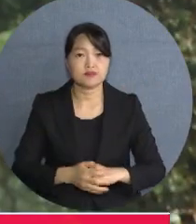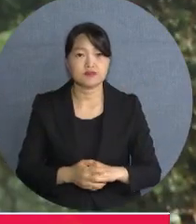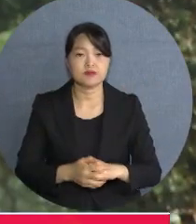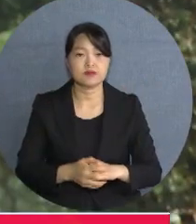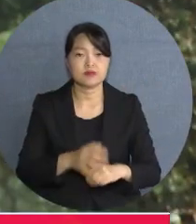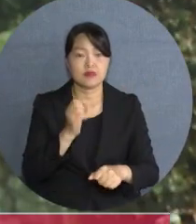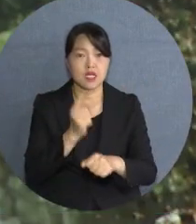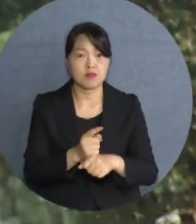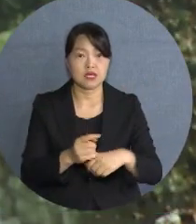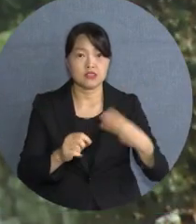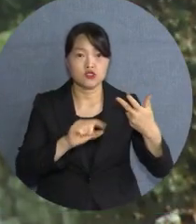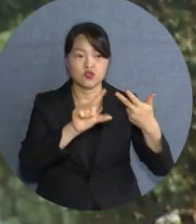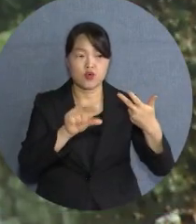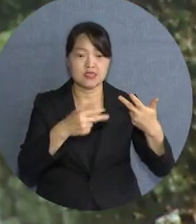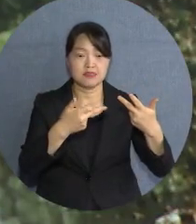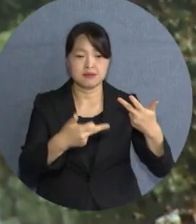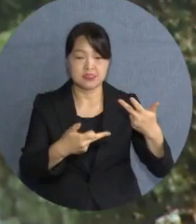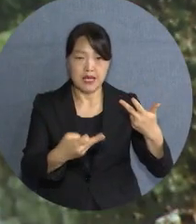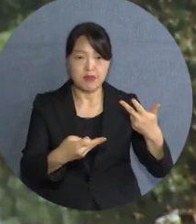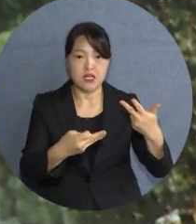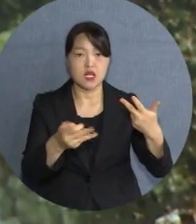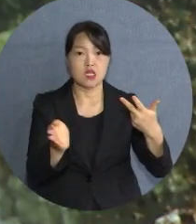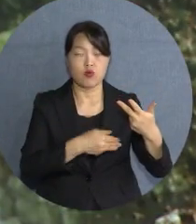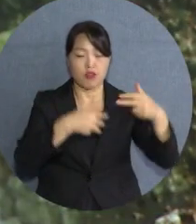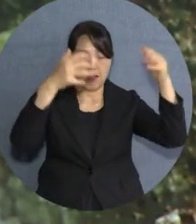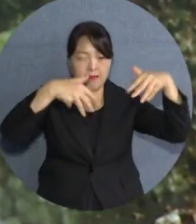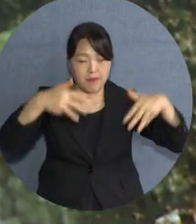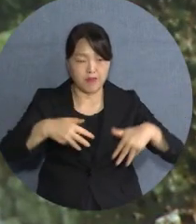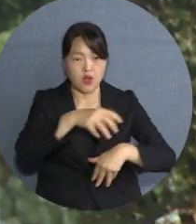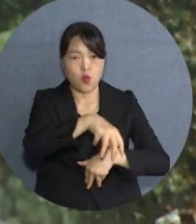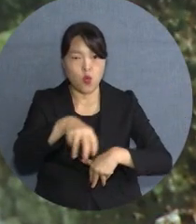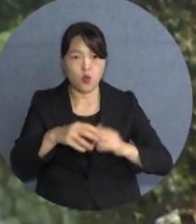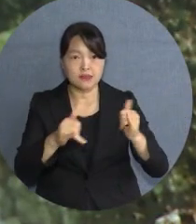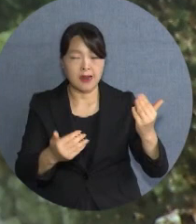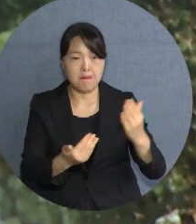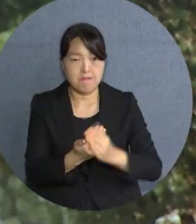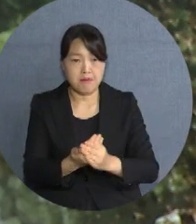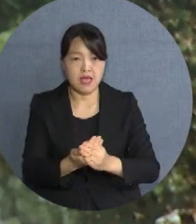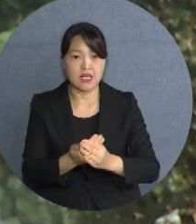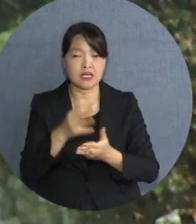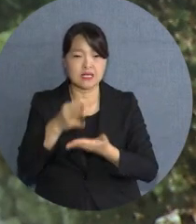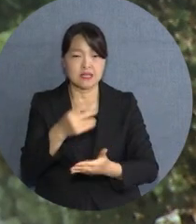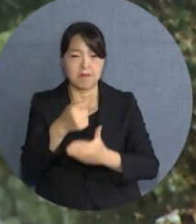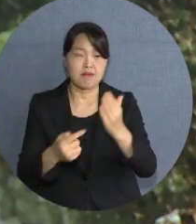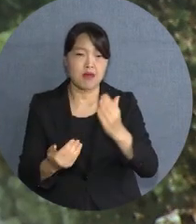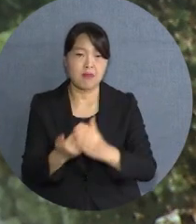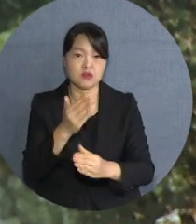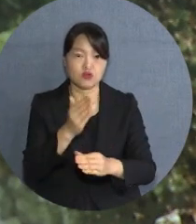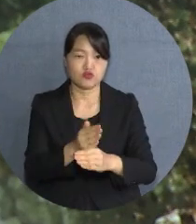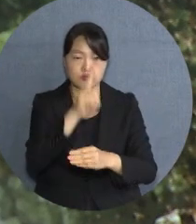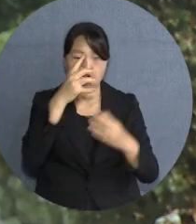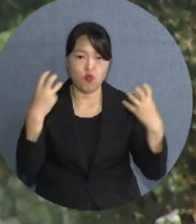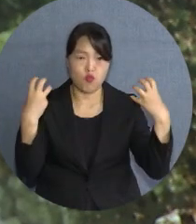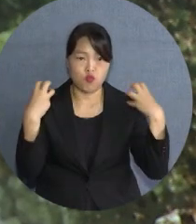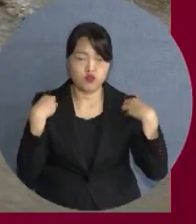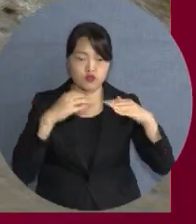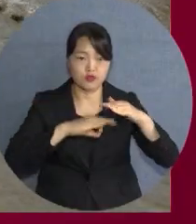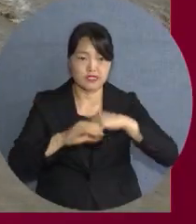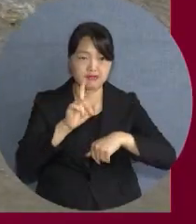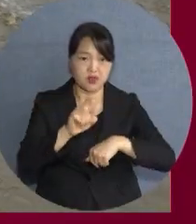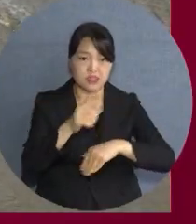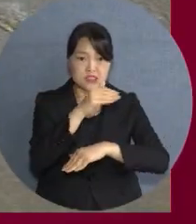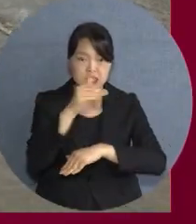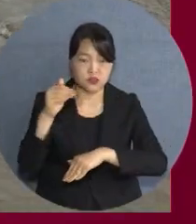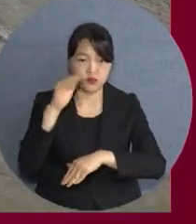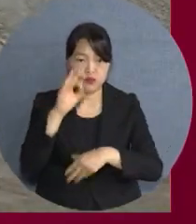이미 지난 13일부터 폭우가 집중되면서 곳곳에서 인명과 재산 피해가 계속해서 발생을 하고 있습니다. 중앙재난대책본부의 오전 11시